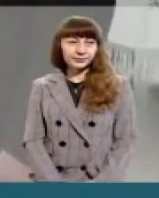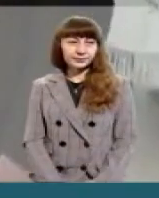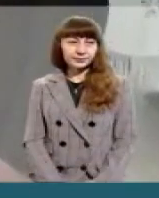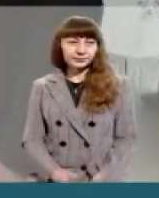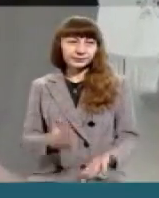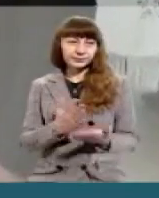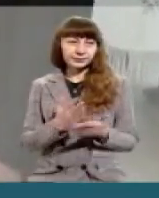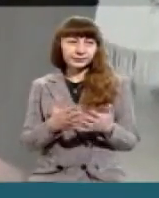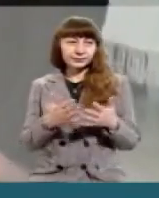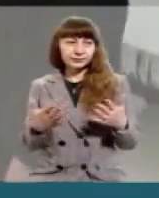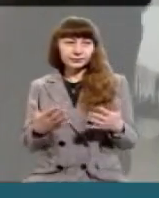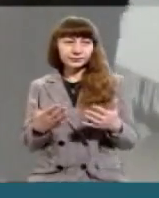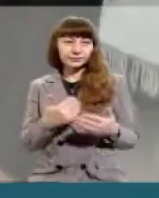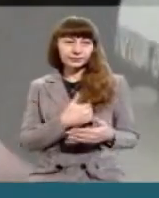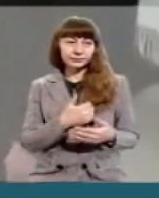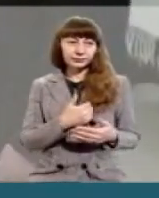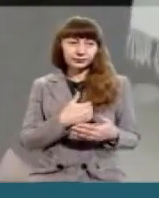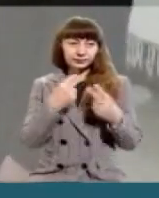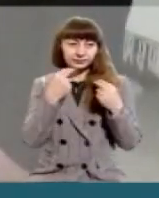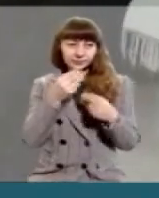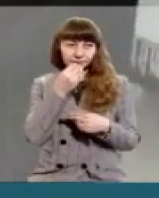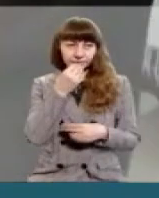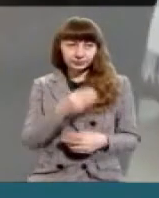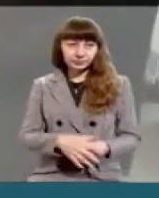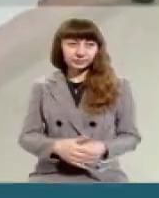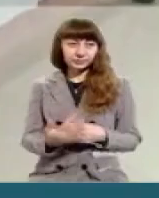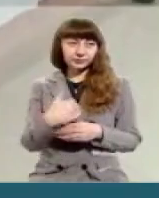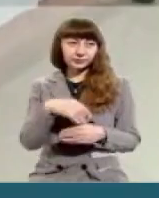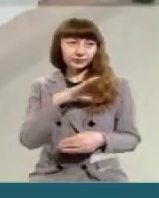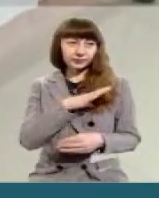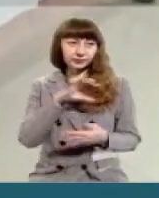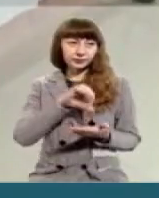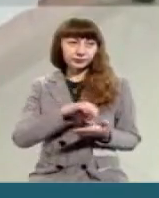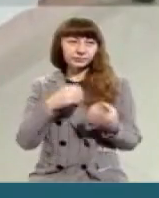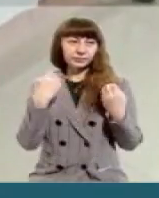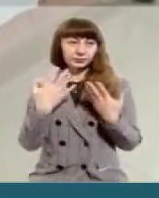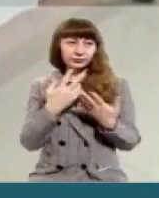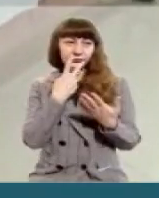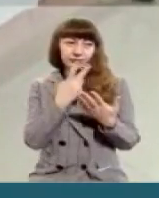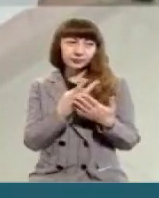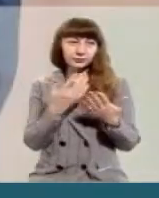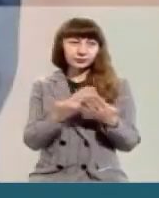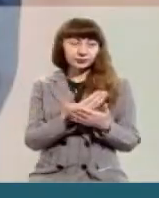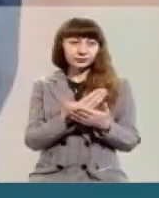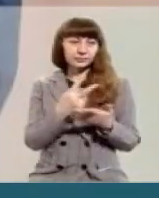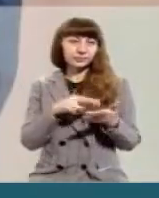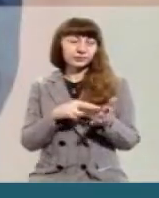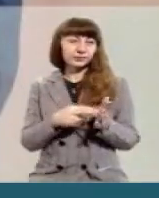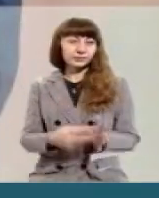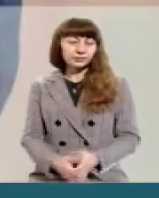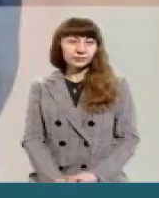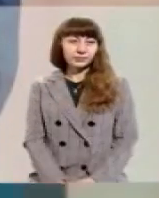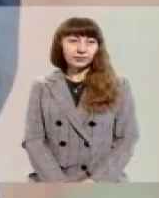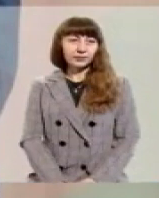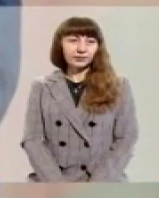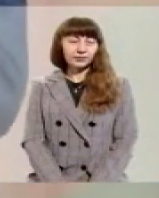Мерекелік шараға қатысқан меймандар өңірдегі кәсіпорындардың алдағы уақытқа жоспарланған жаңашыл жобаларымен де танысты. Свой профессиональный